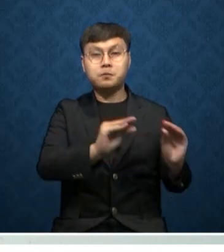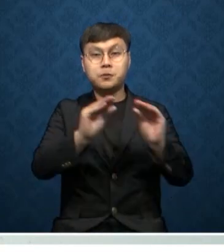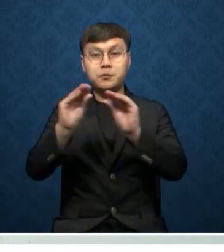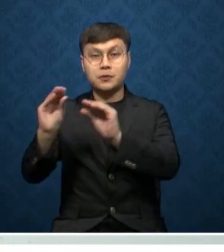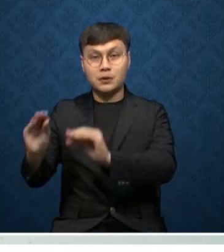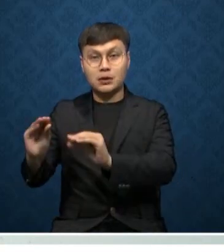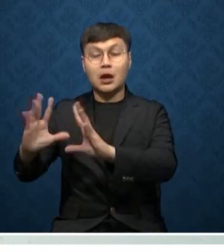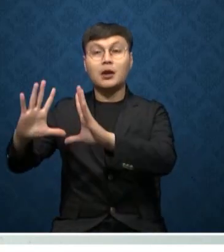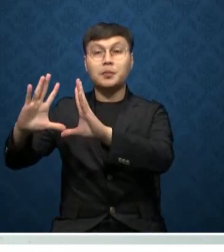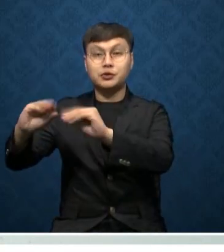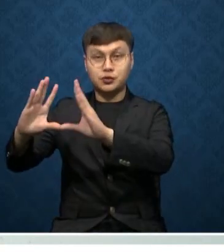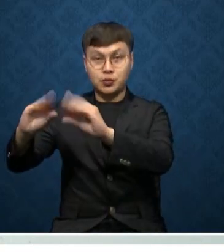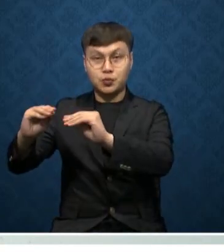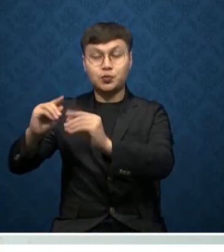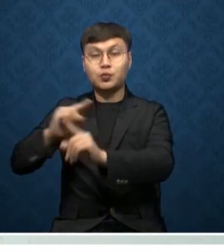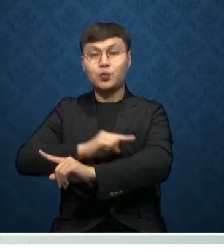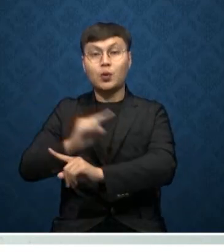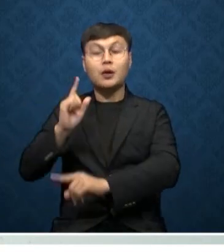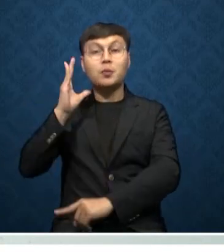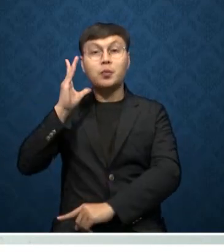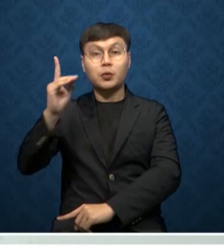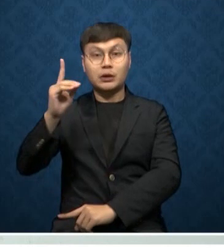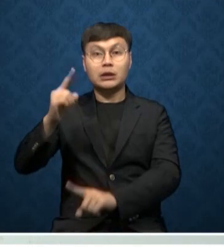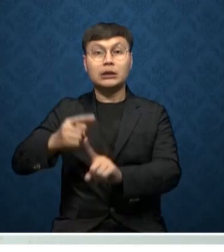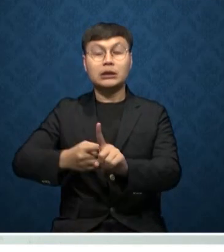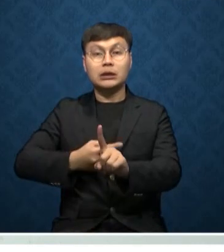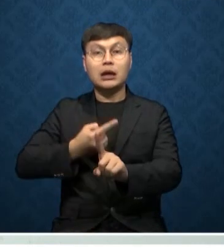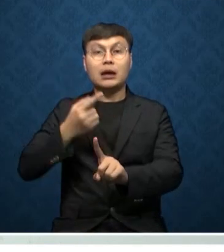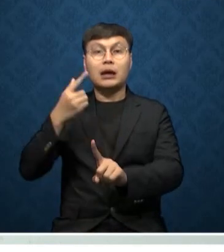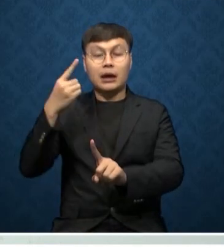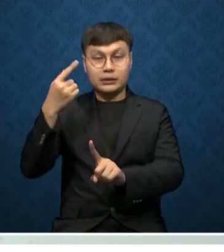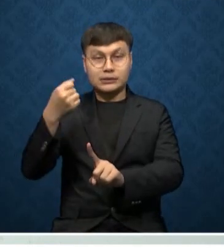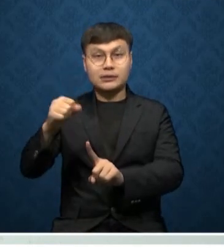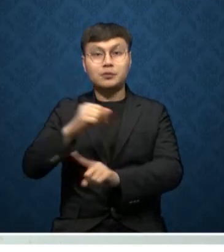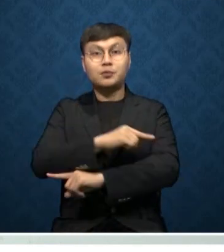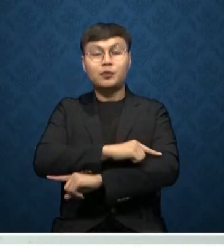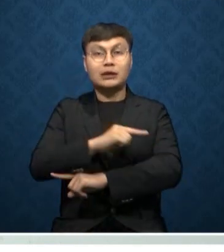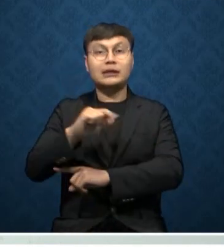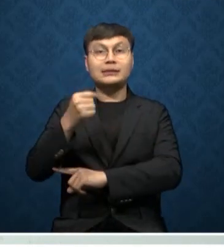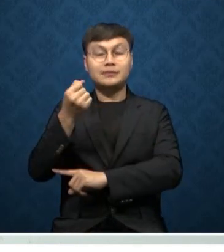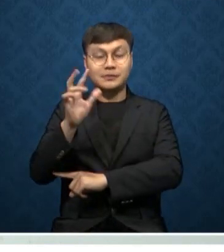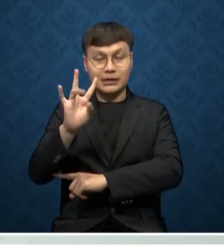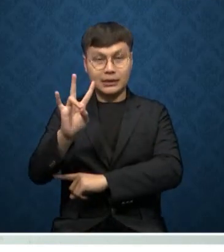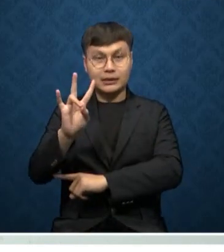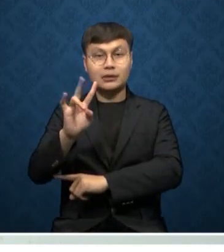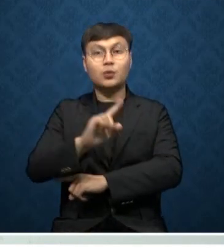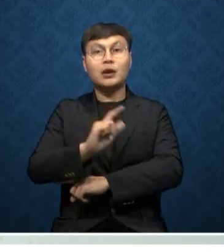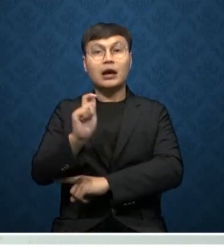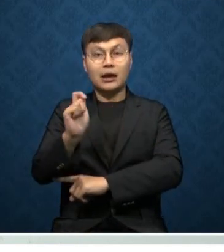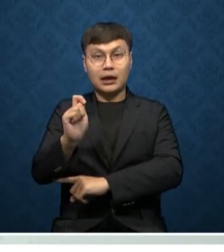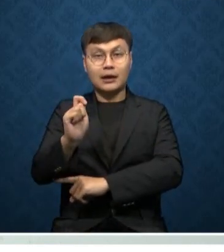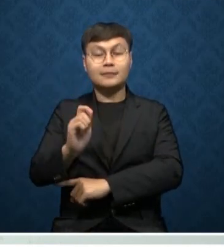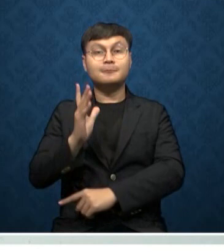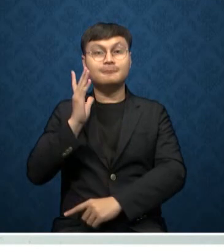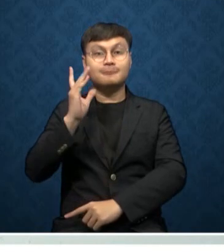การประชุมวันพรุ่งนี้คือวันอังคารที่ 17ตุลาคม2566นะครับสำหรับวันนี้